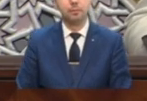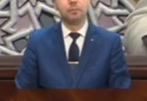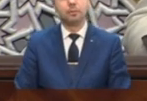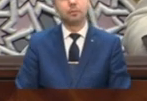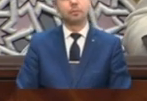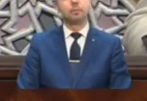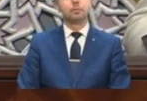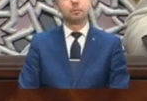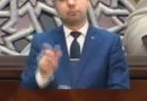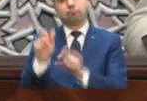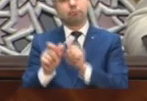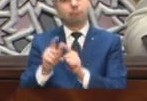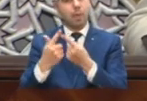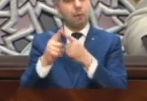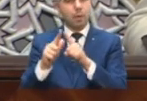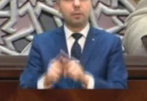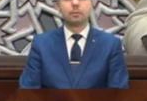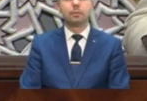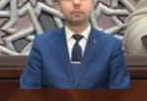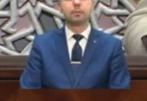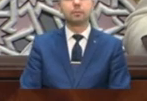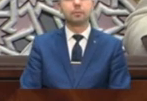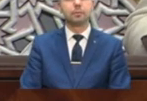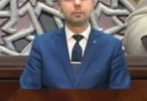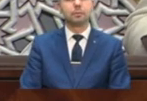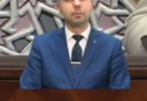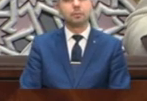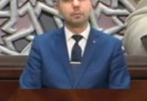إذا فليتفضل السيد النائب المحترم.